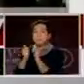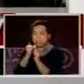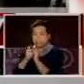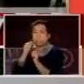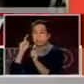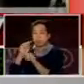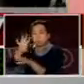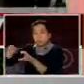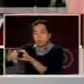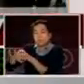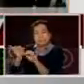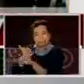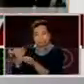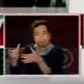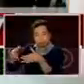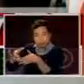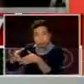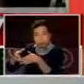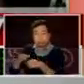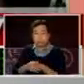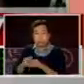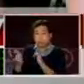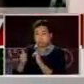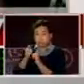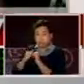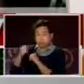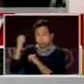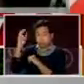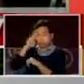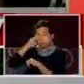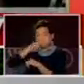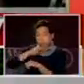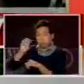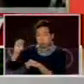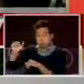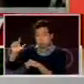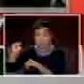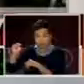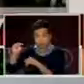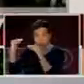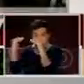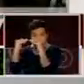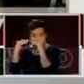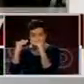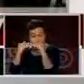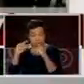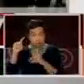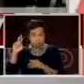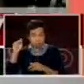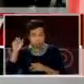class. Does omission in the sal N belong to the same class as, for example, treason, bribery, etc.?